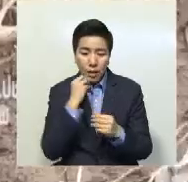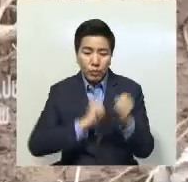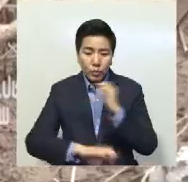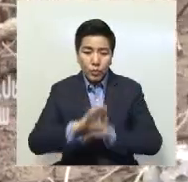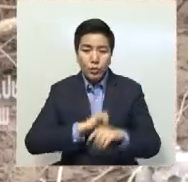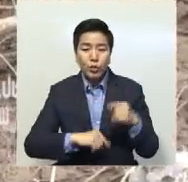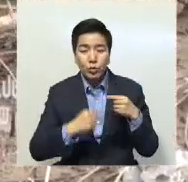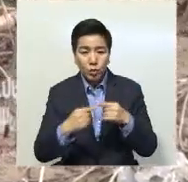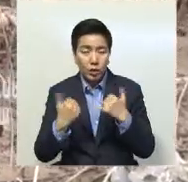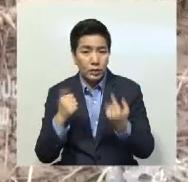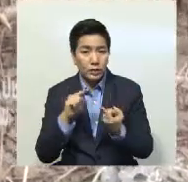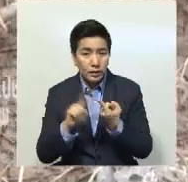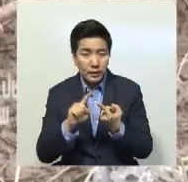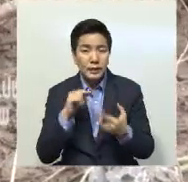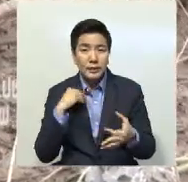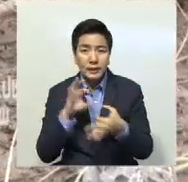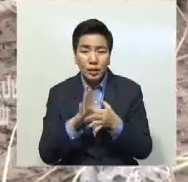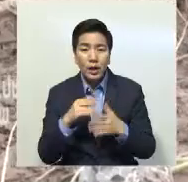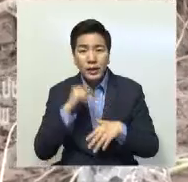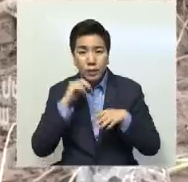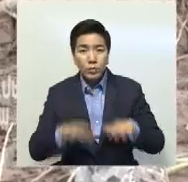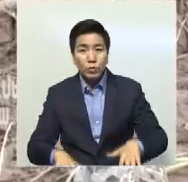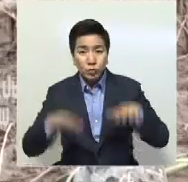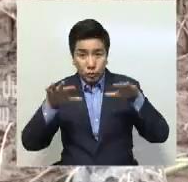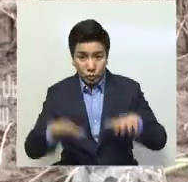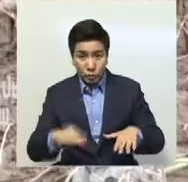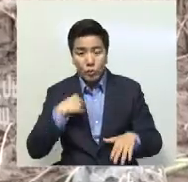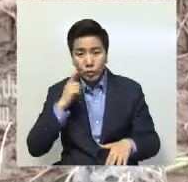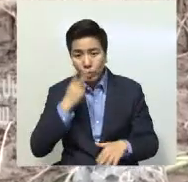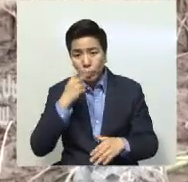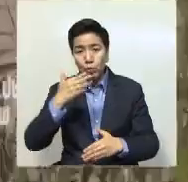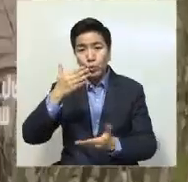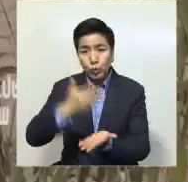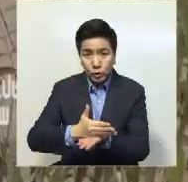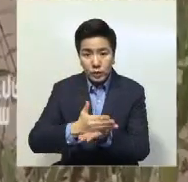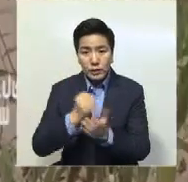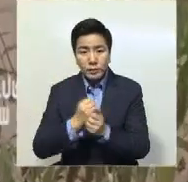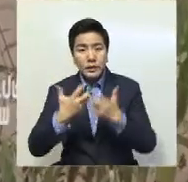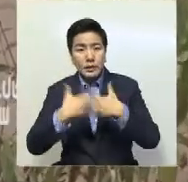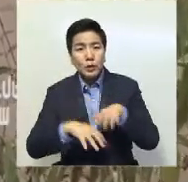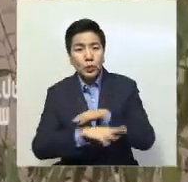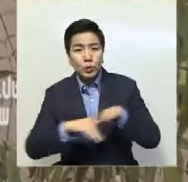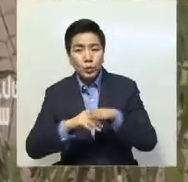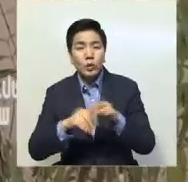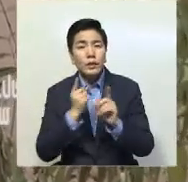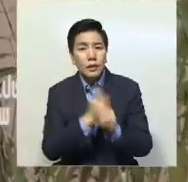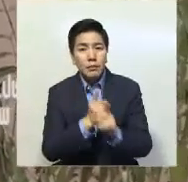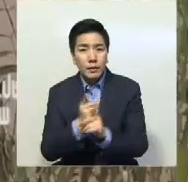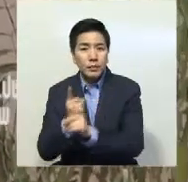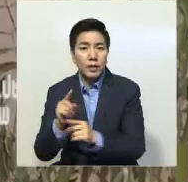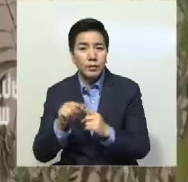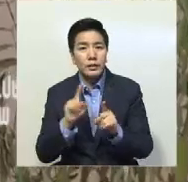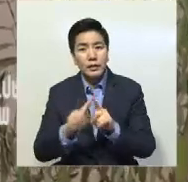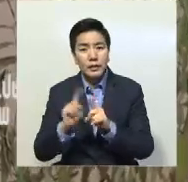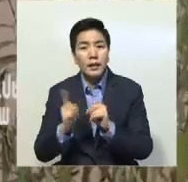ต่อเนื่องนะคะเมื่อระดับน้ำในลำห้วยหลวงต่ำกว่าที่ตั้งไว้แน่นอนก็จะหยุดสูบน้ำแล้วก็จะใช้การระบายน้ำผ่านประตูระบาย